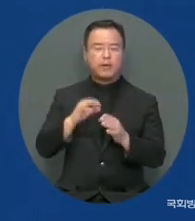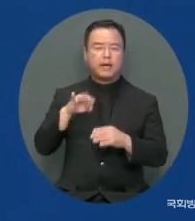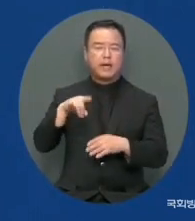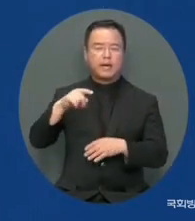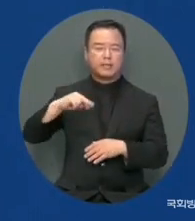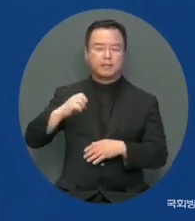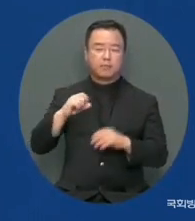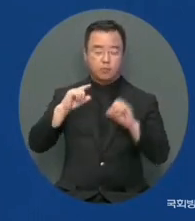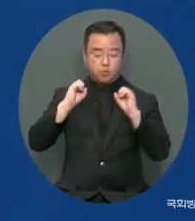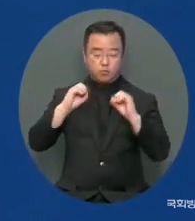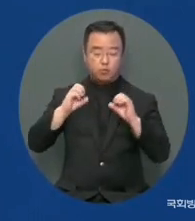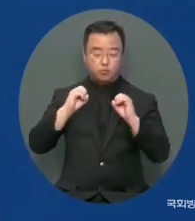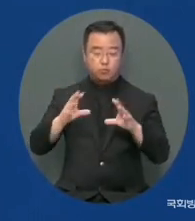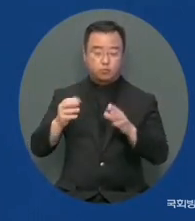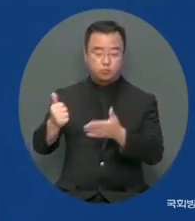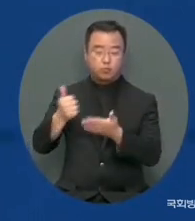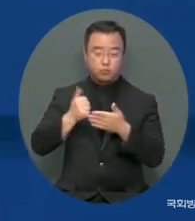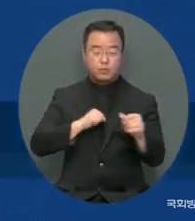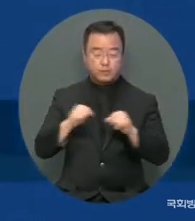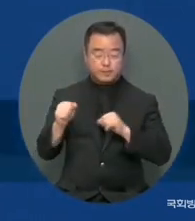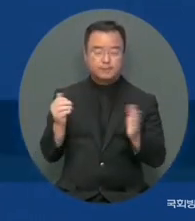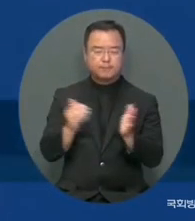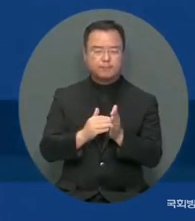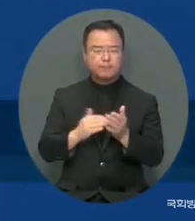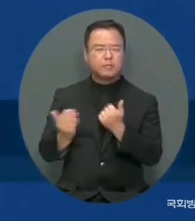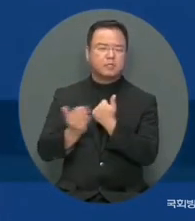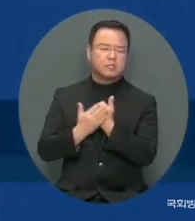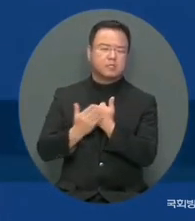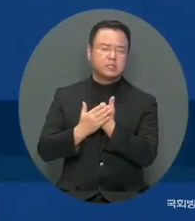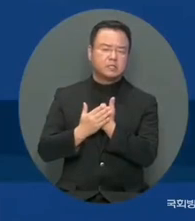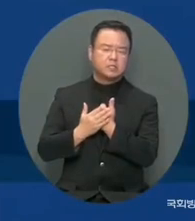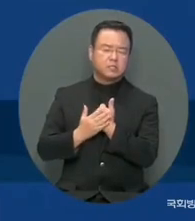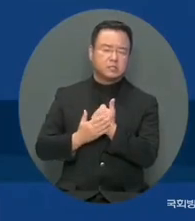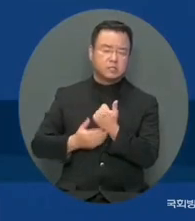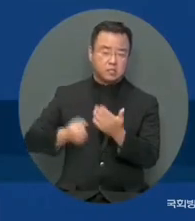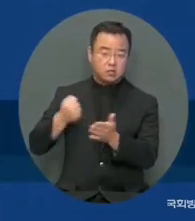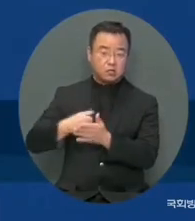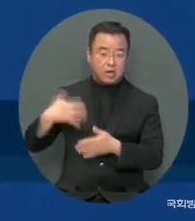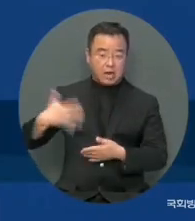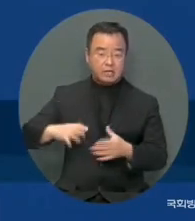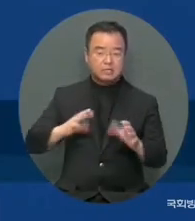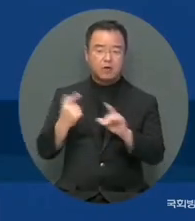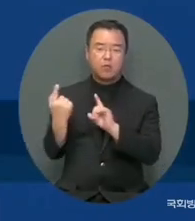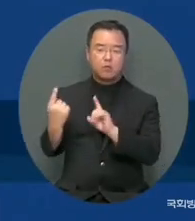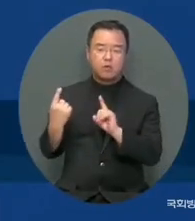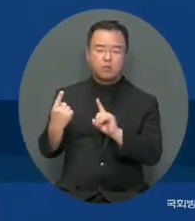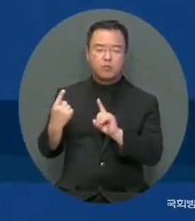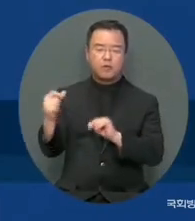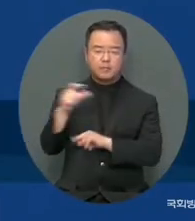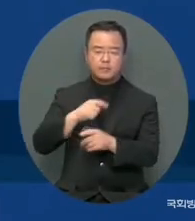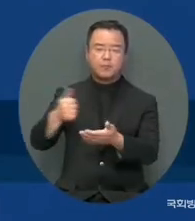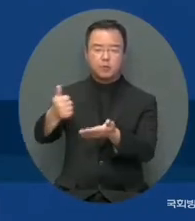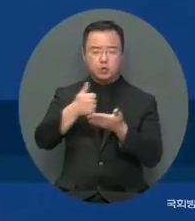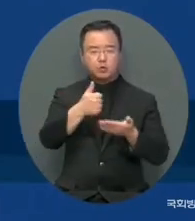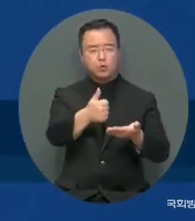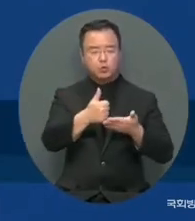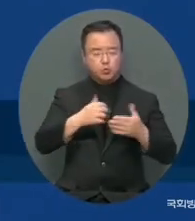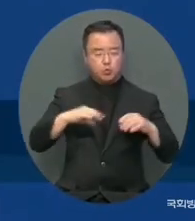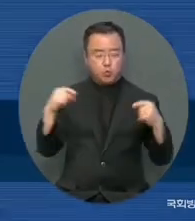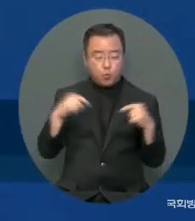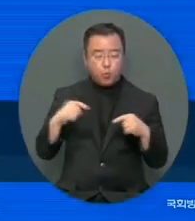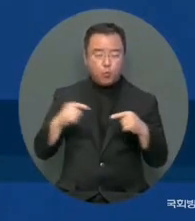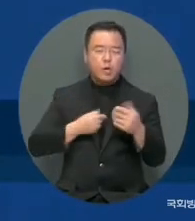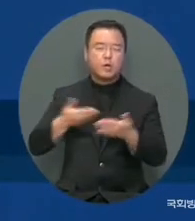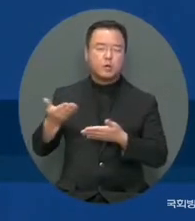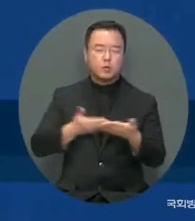펼쳐왔습니다. 그동안 아직 지지를 결정하지 않은 나라를 중심으로 집중적인 초청 외교, 방문 외교도